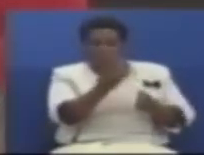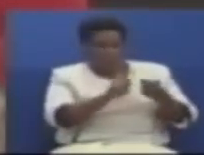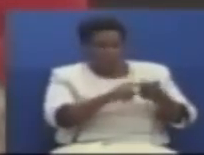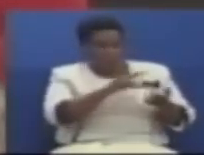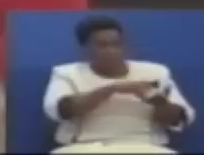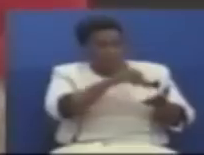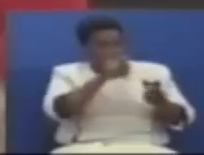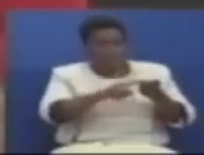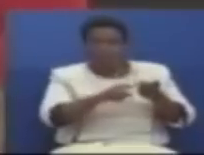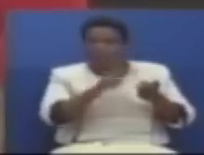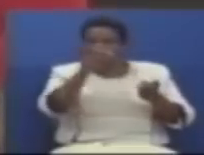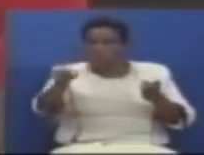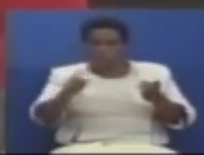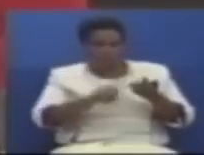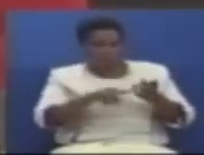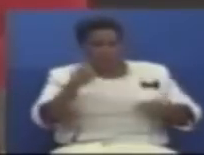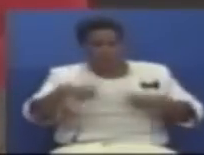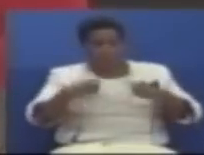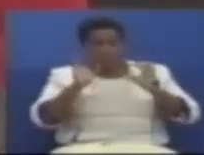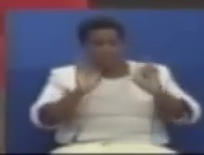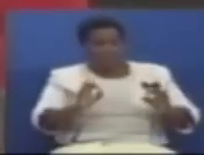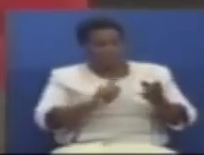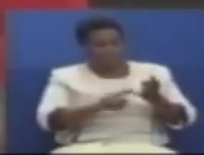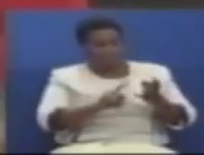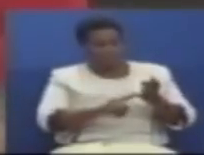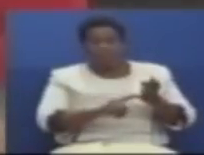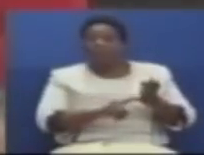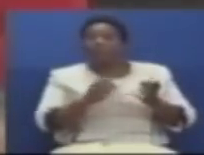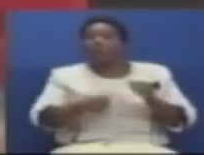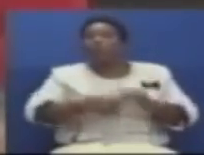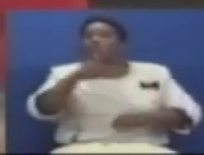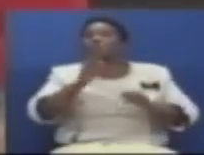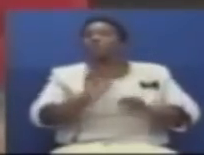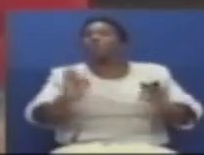watu, siasa safi na uongozi bora.